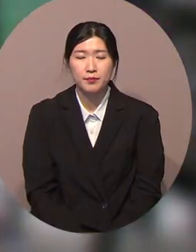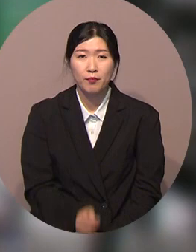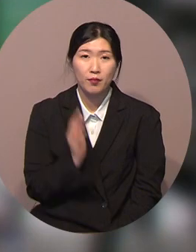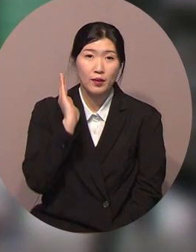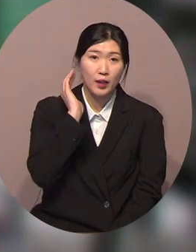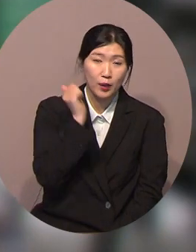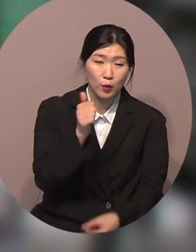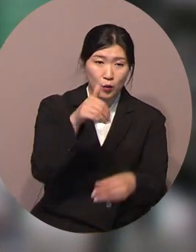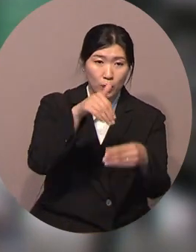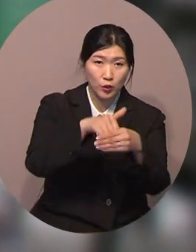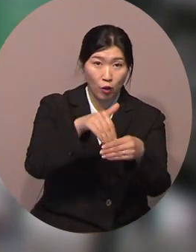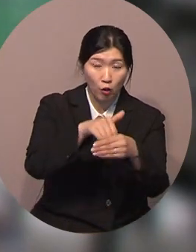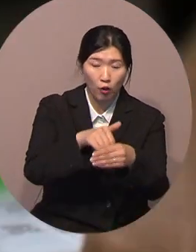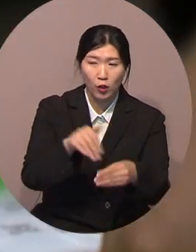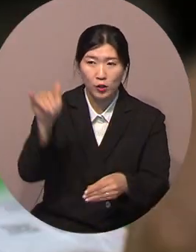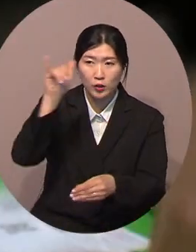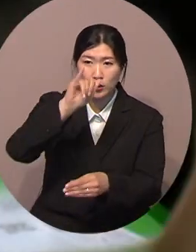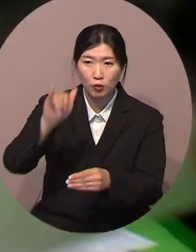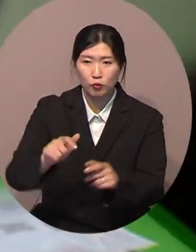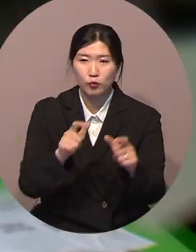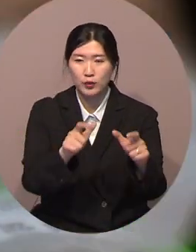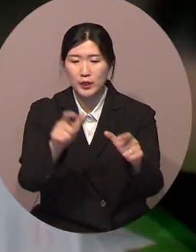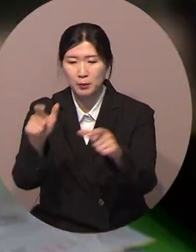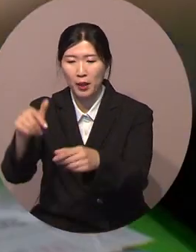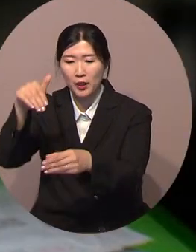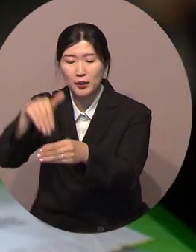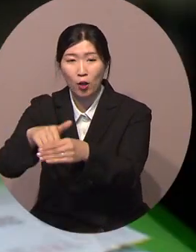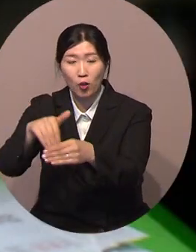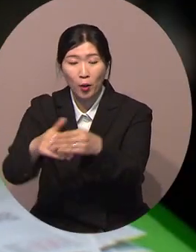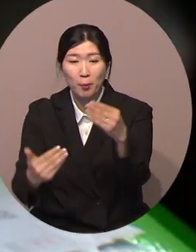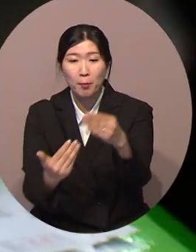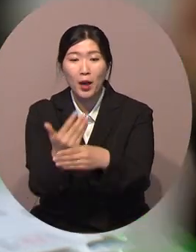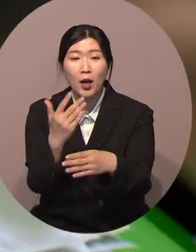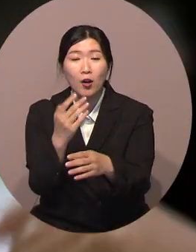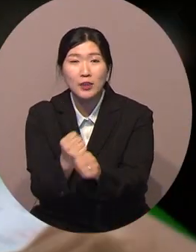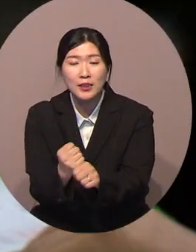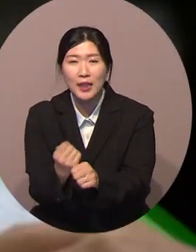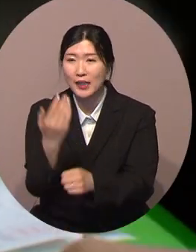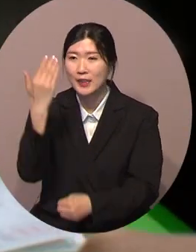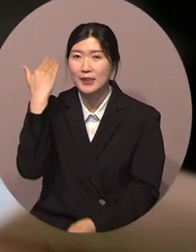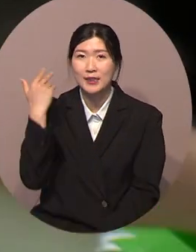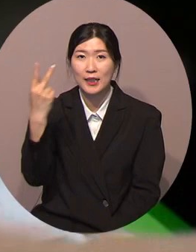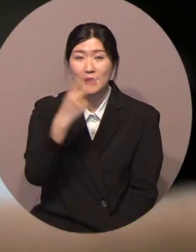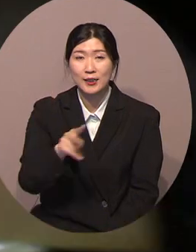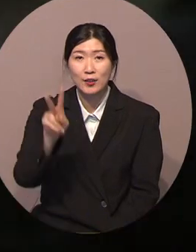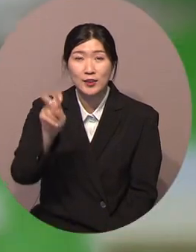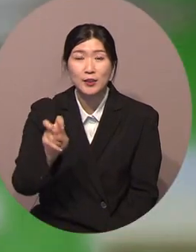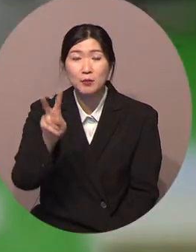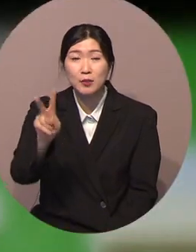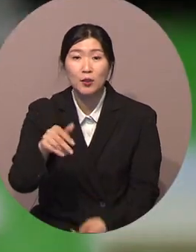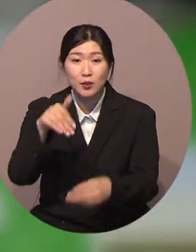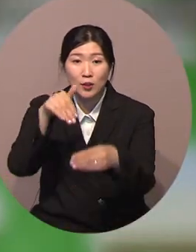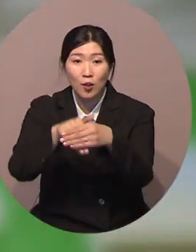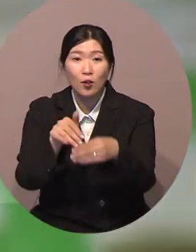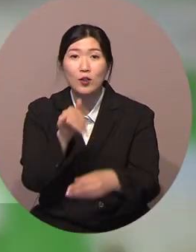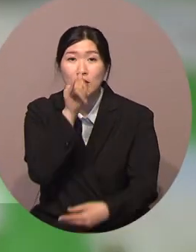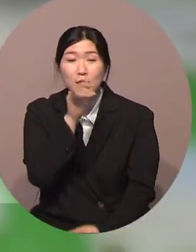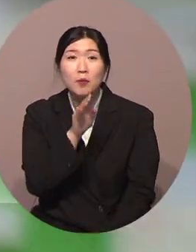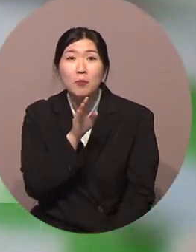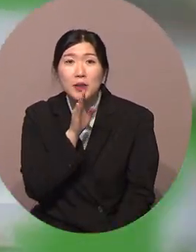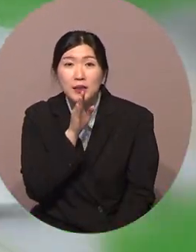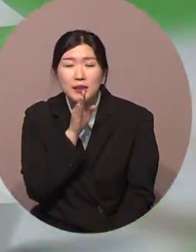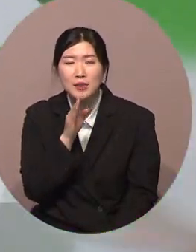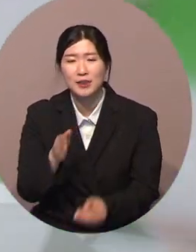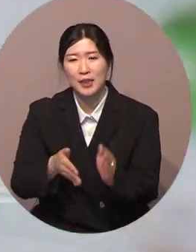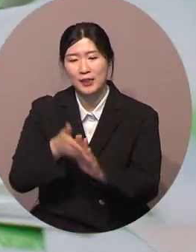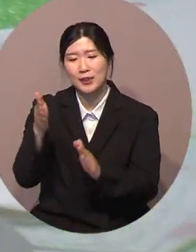대통령 선거와 지방선거까지 큰 정치 일정이 연달아 있었던 지난 2022년. 당시 지방자치단체